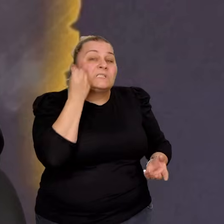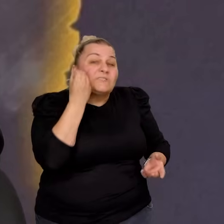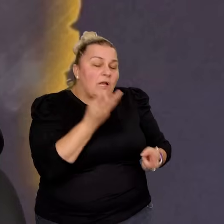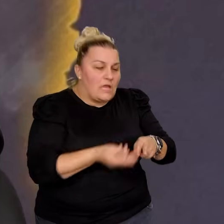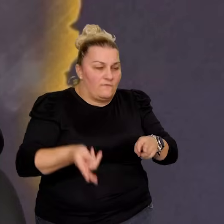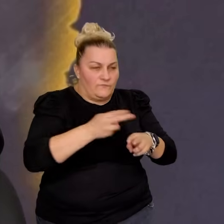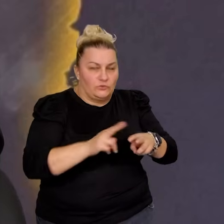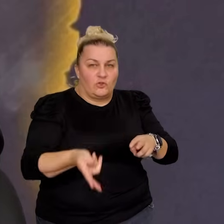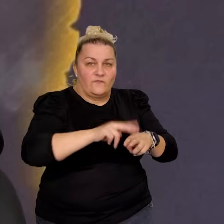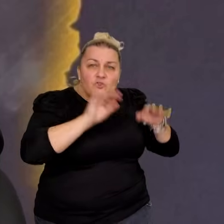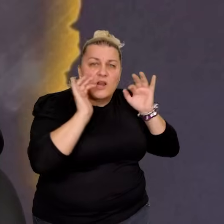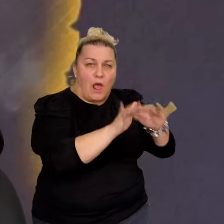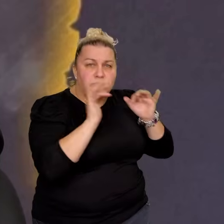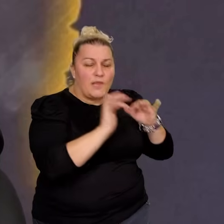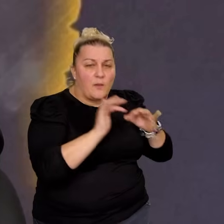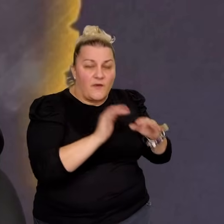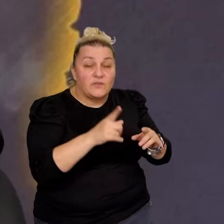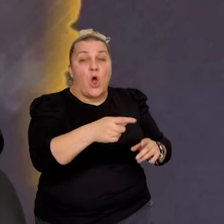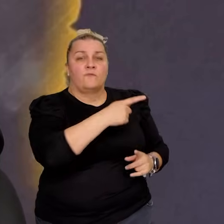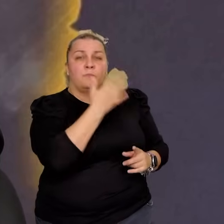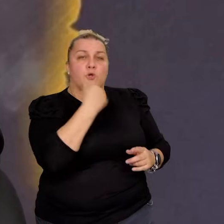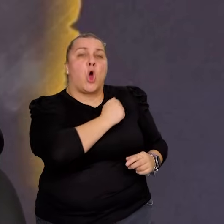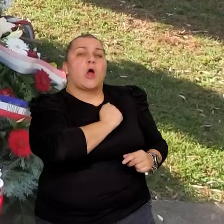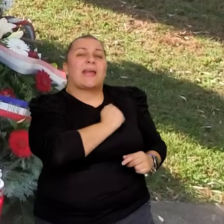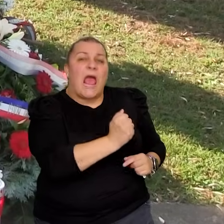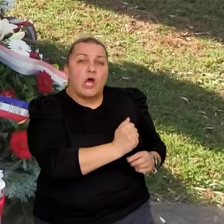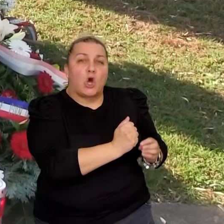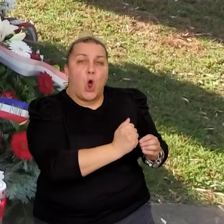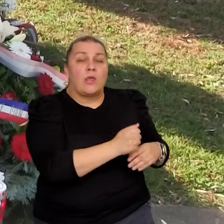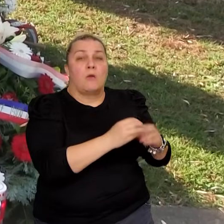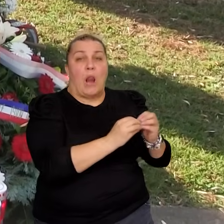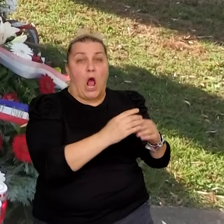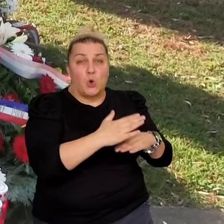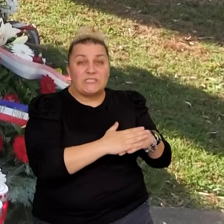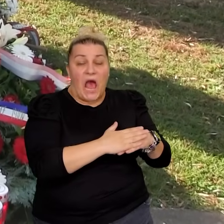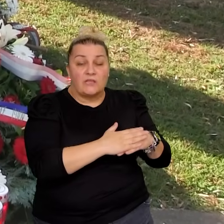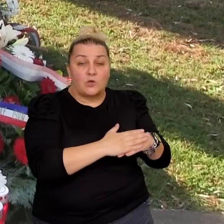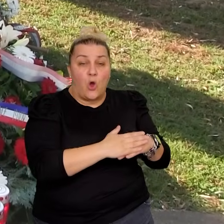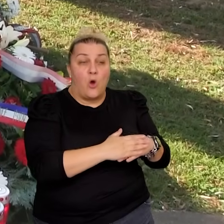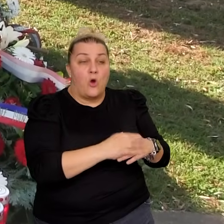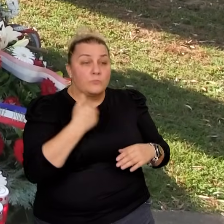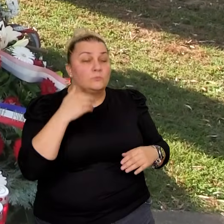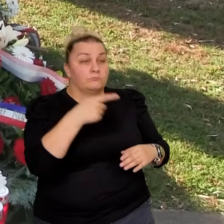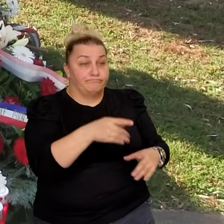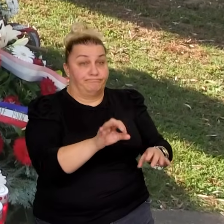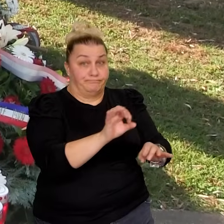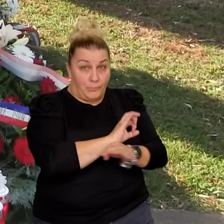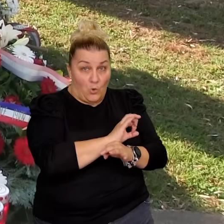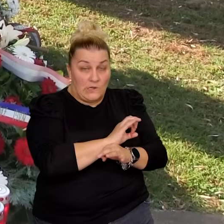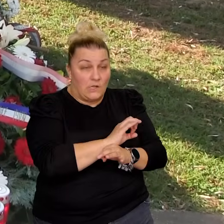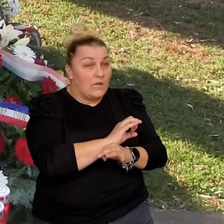više i više napadali i heroj Domovinskog rata Blago Zadro. Kad je poginio i iz tog